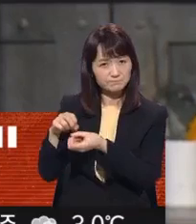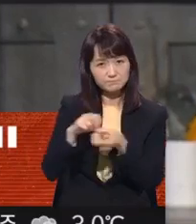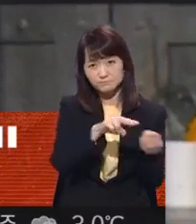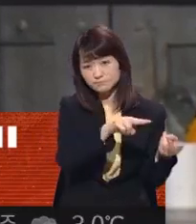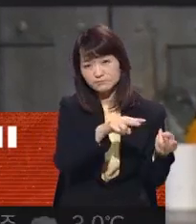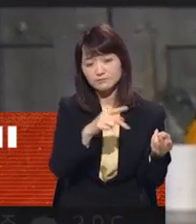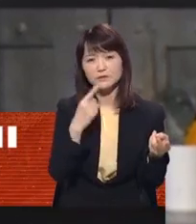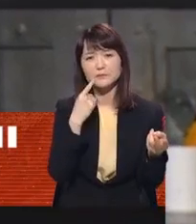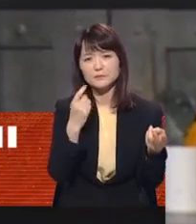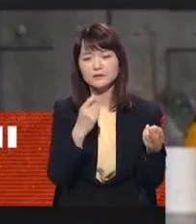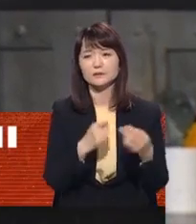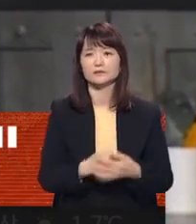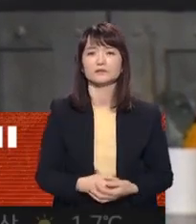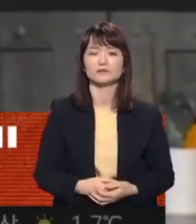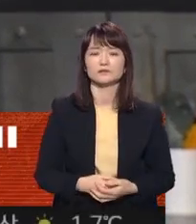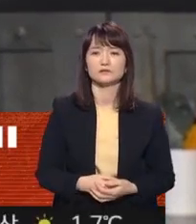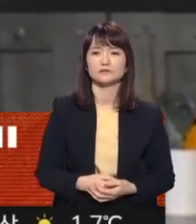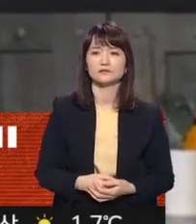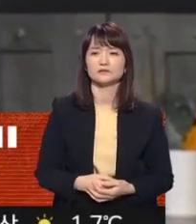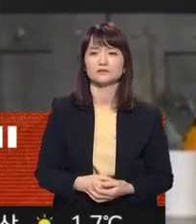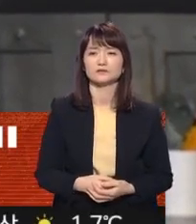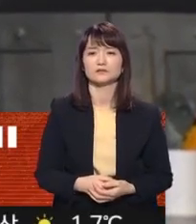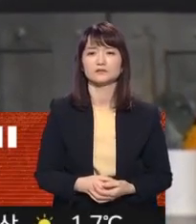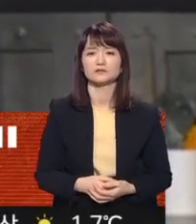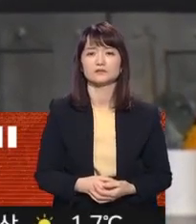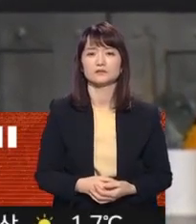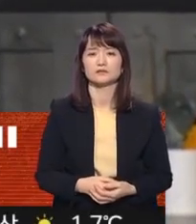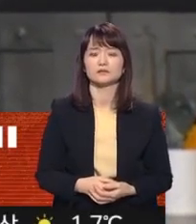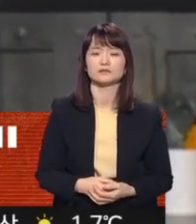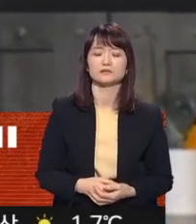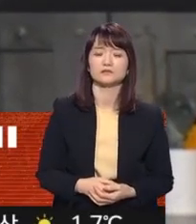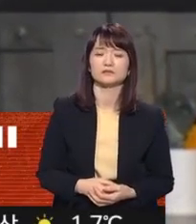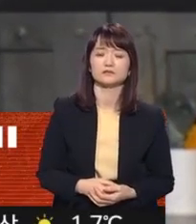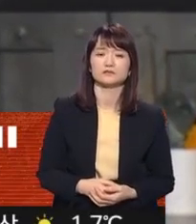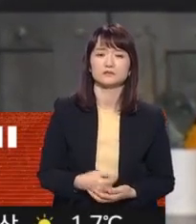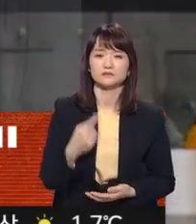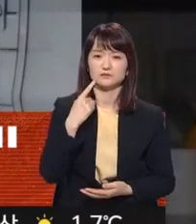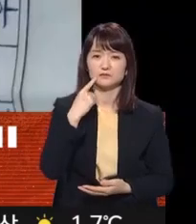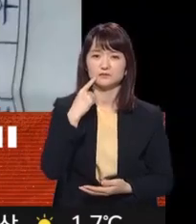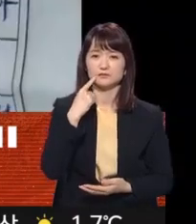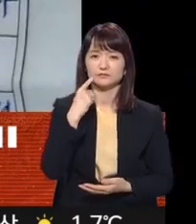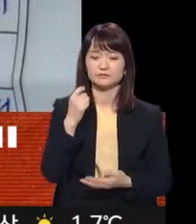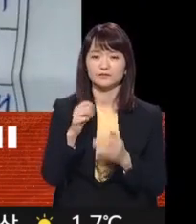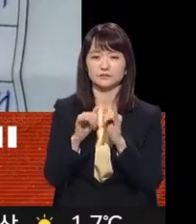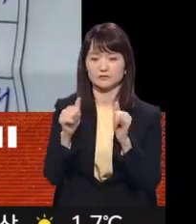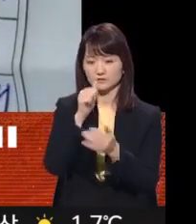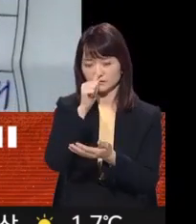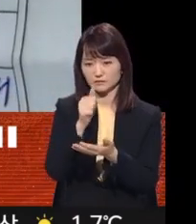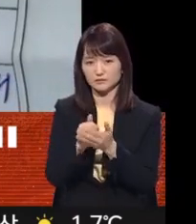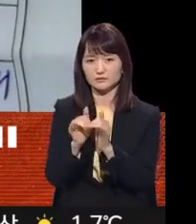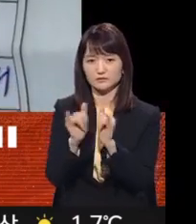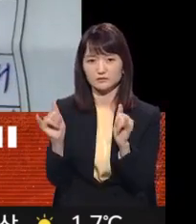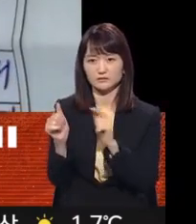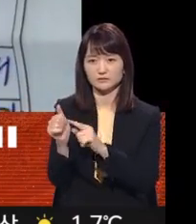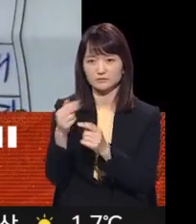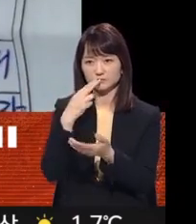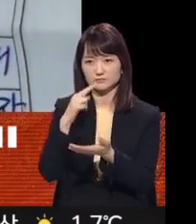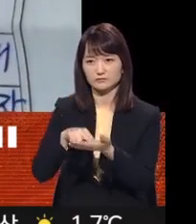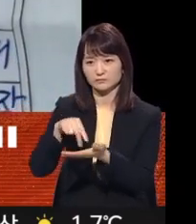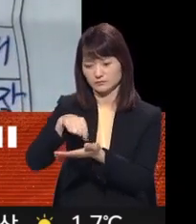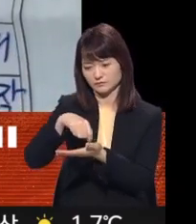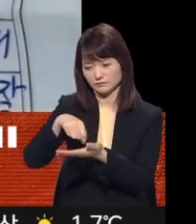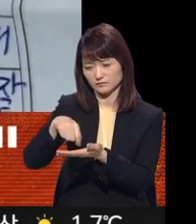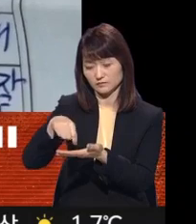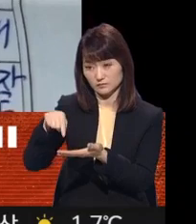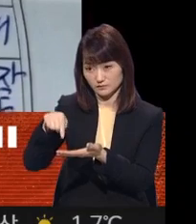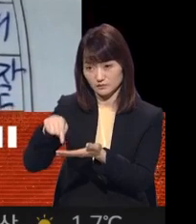모르겠습니다 스토킹들이 그 안에서 문자를 그 편지를 썼을 때 물론 비밀은 보장되어야 되겠지만 피해자에게 보낸 협박 편지 정도는